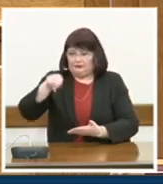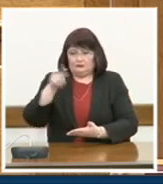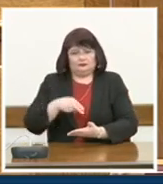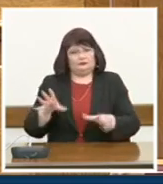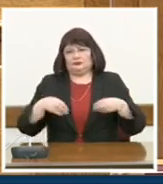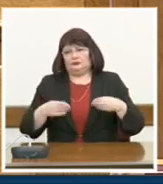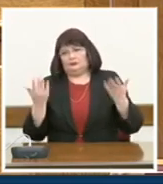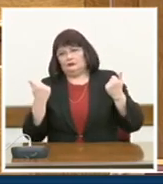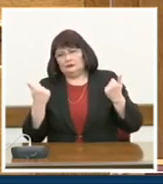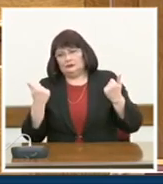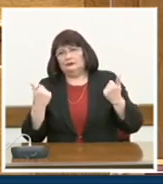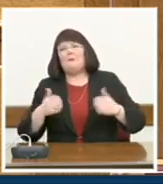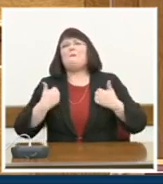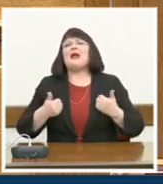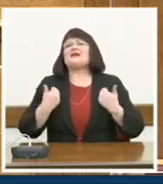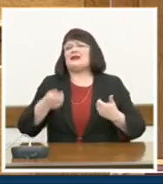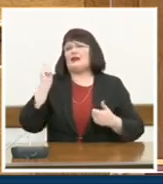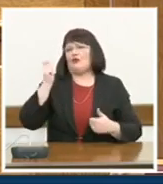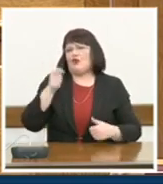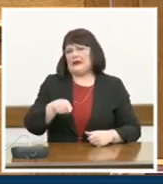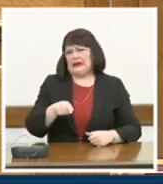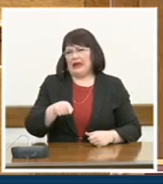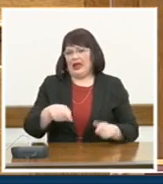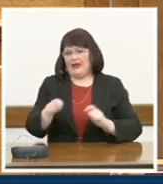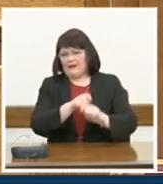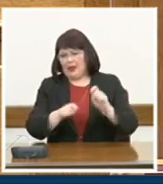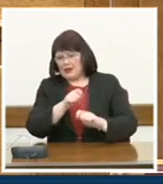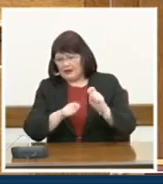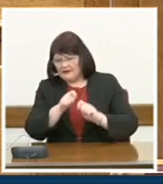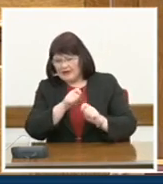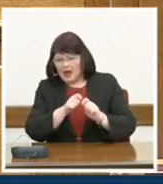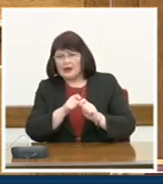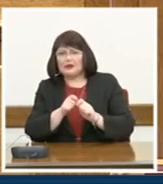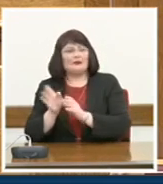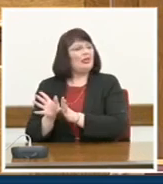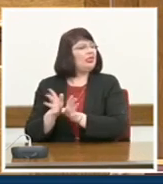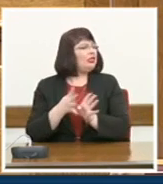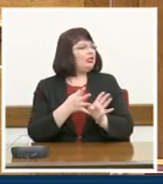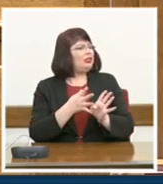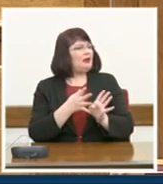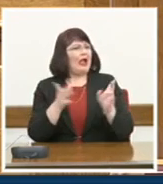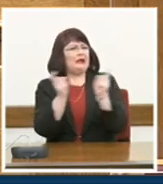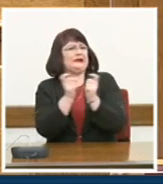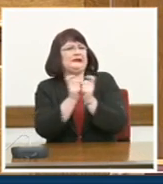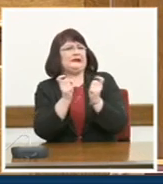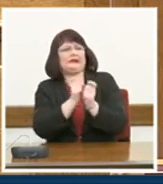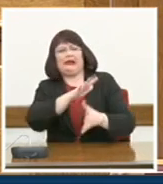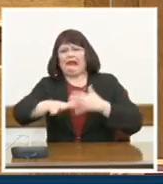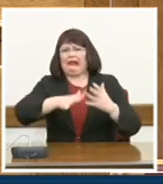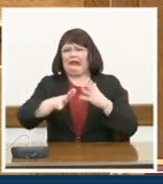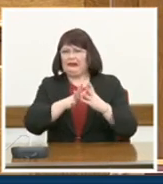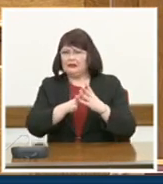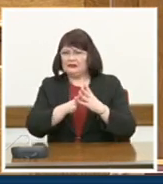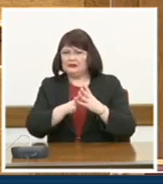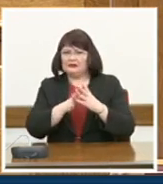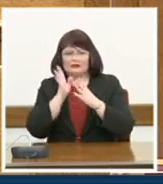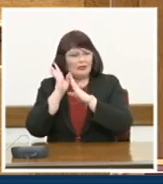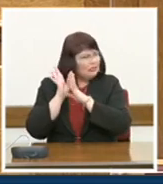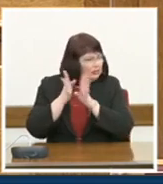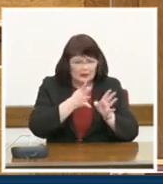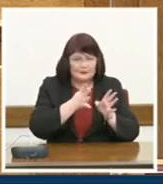τα παιχνίδια σας, να στείνετε και τους αποπροσανατολιστικούς καυγάδες σας. Και τι άλλο κάνατε σε σχέση